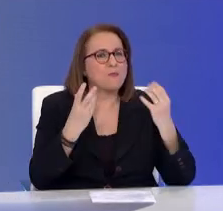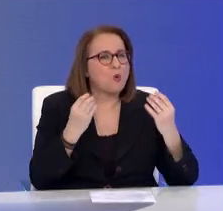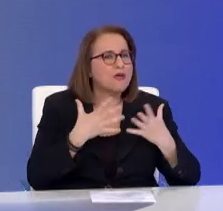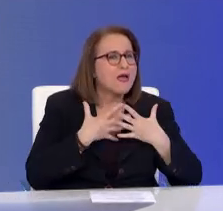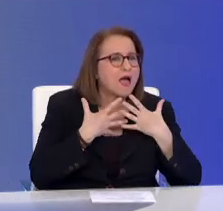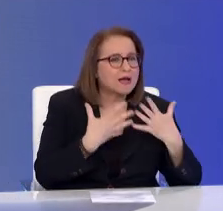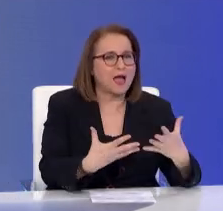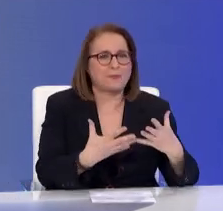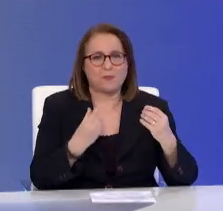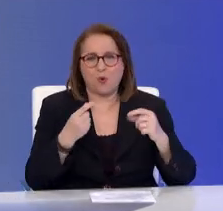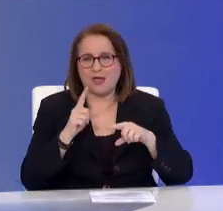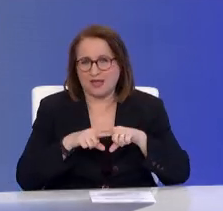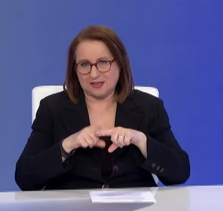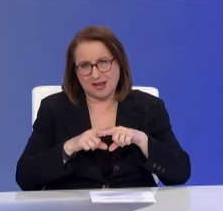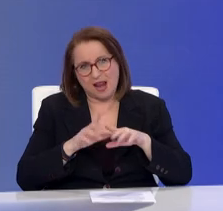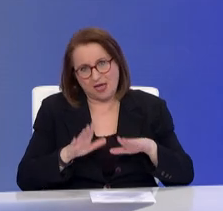τη χώρα.